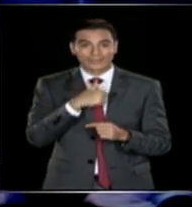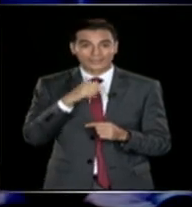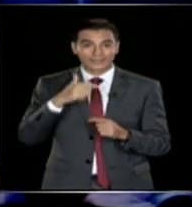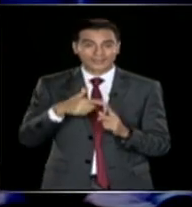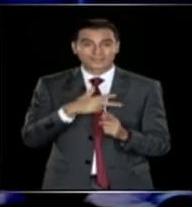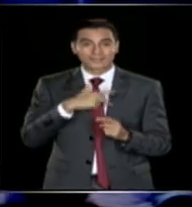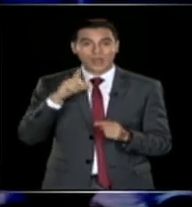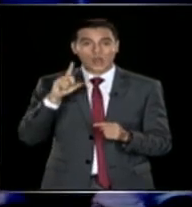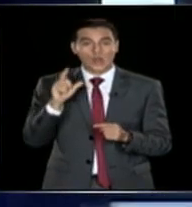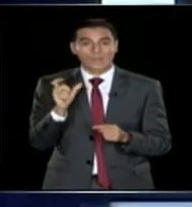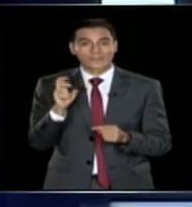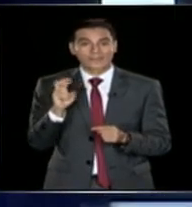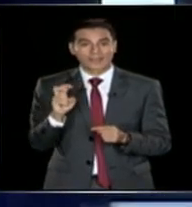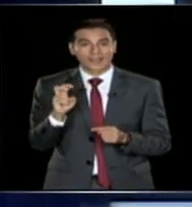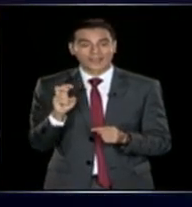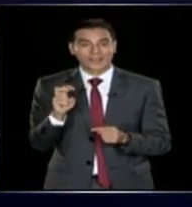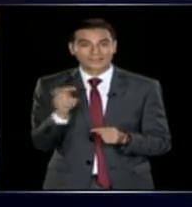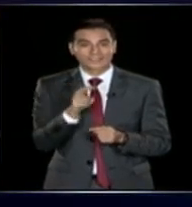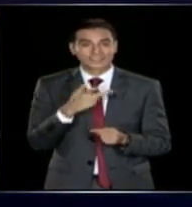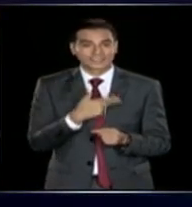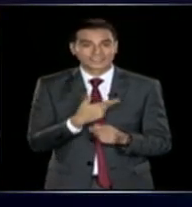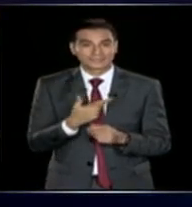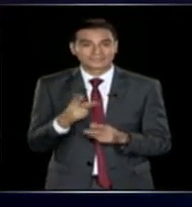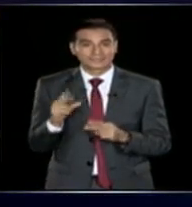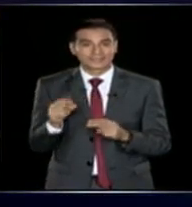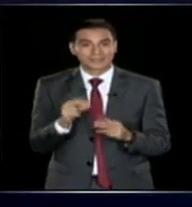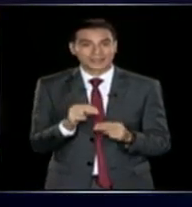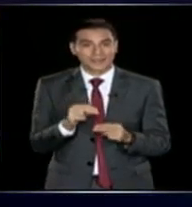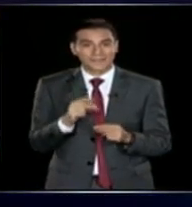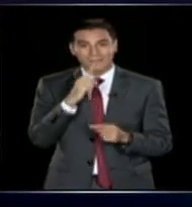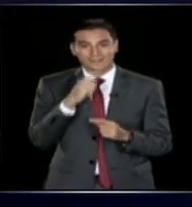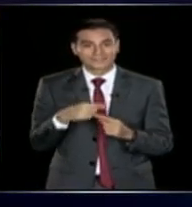الله. فاضل مريم بس، يعني ما جاتش لسه. هتيجي، هتروح فين؟